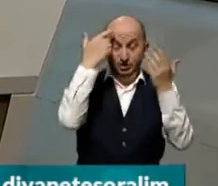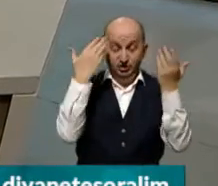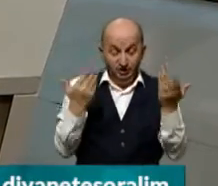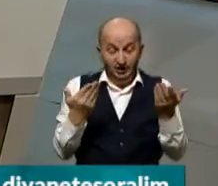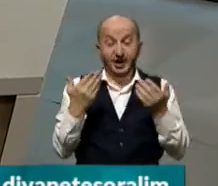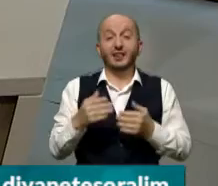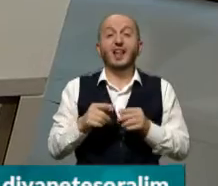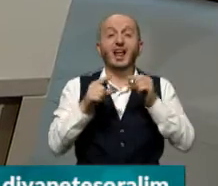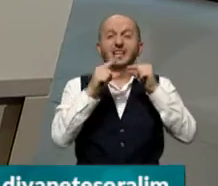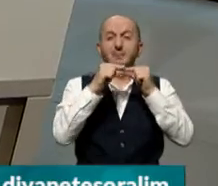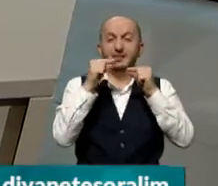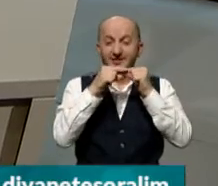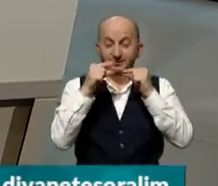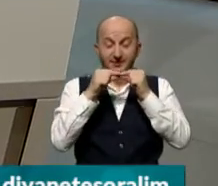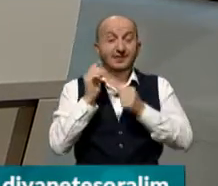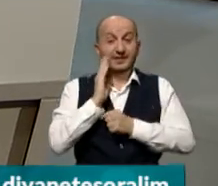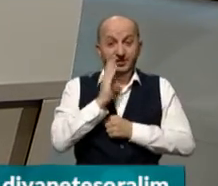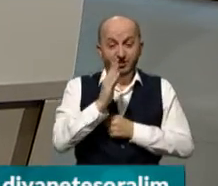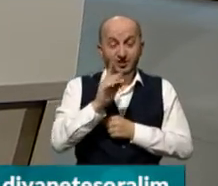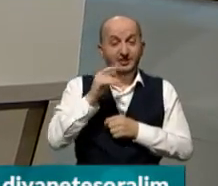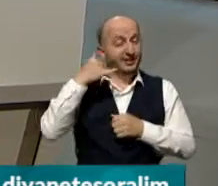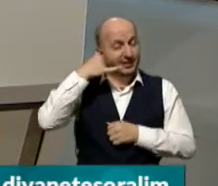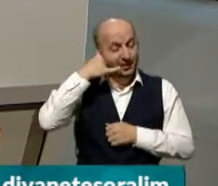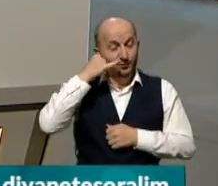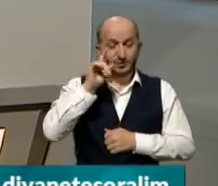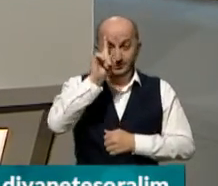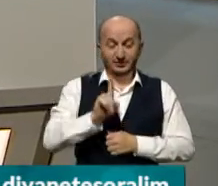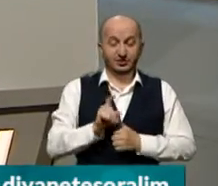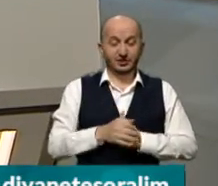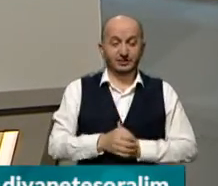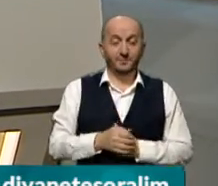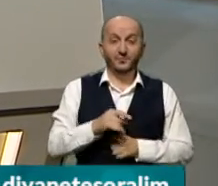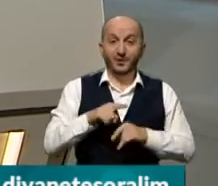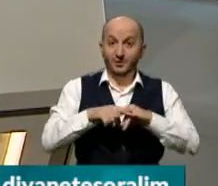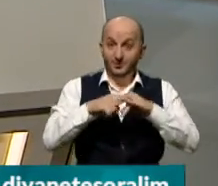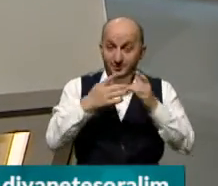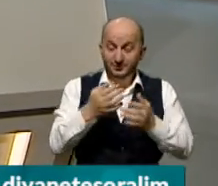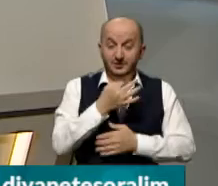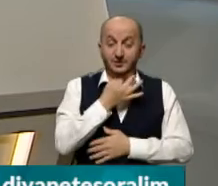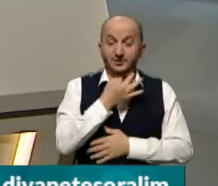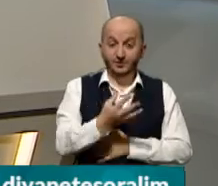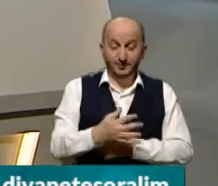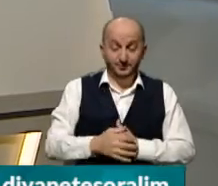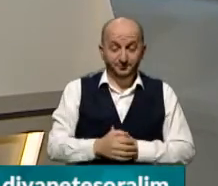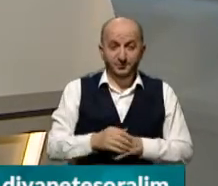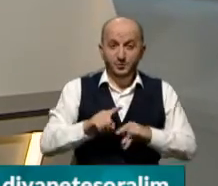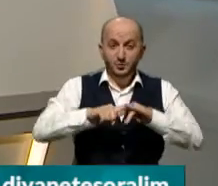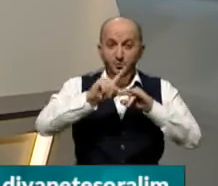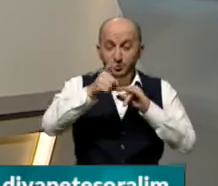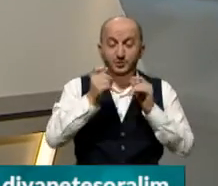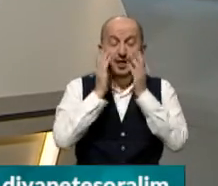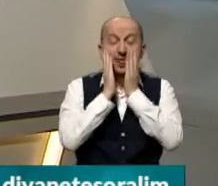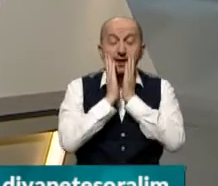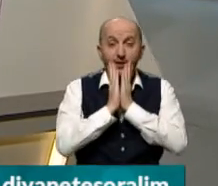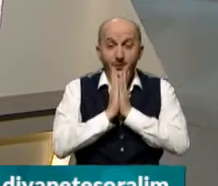vatan Lefkoşa'ya gideceğiz ilk telefonumuz için. Hocam hoş geldiniz, safalar getirdiniz. Çok teşekkür ediyorum, hoş bulduk. Nasılsınız efendim?